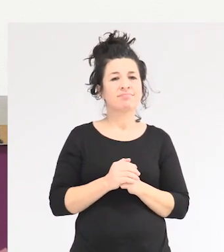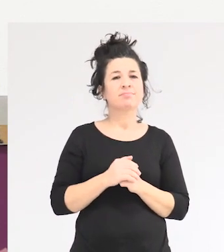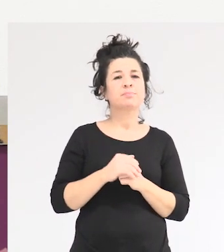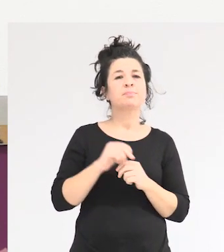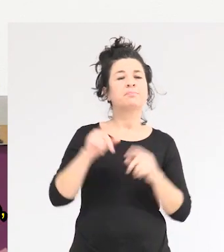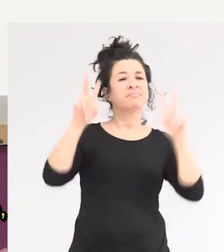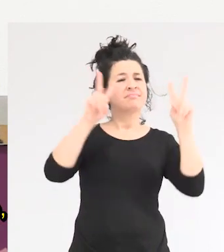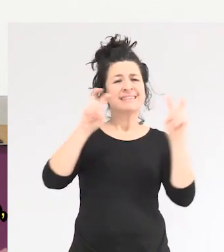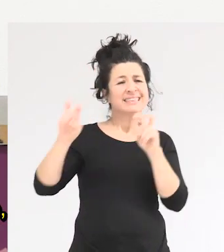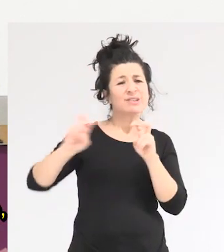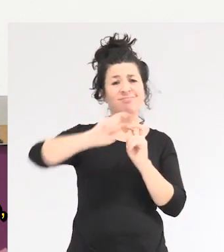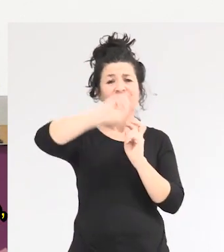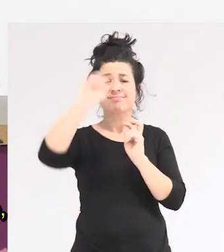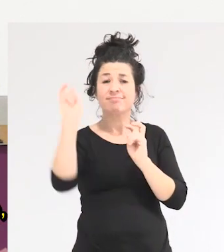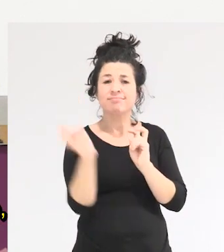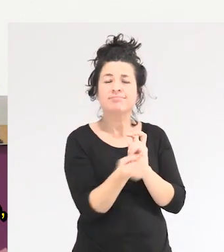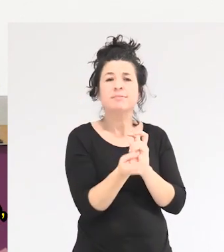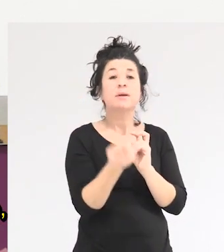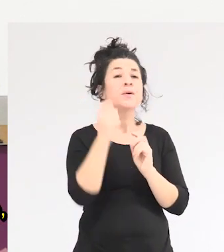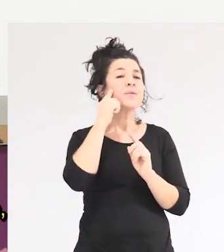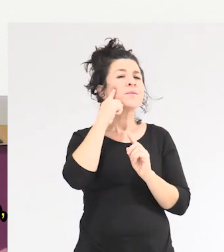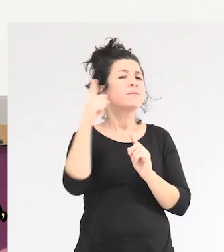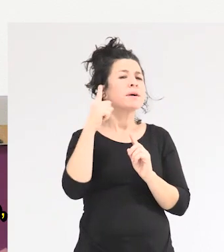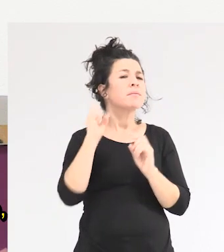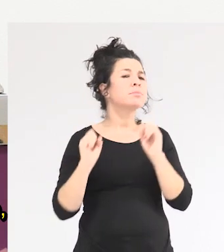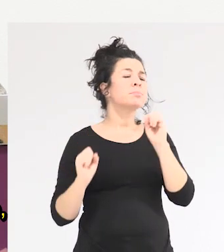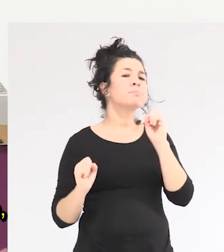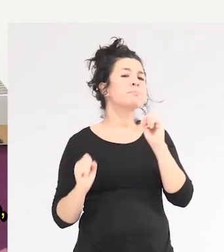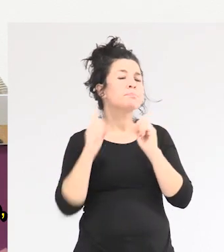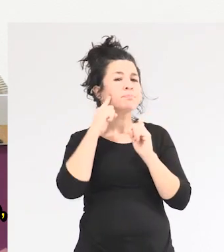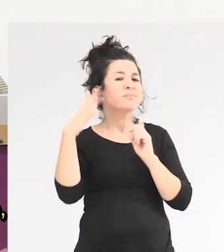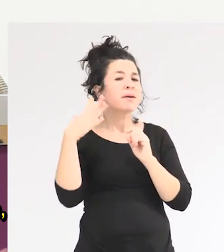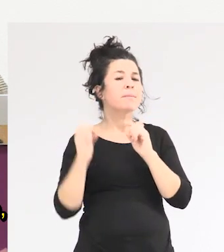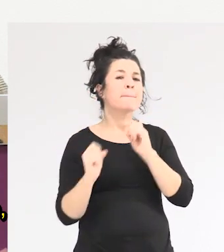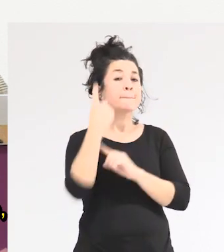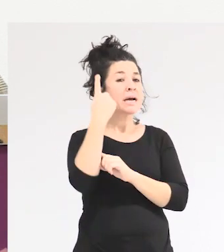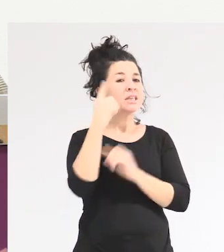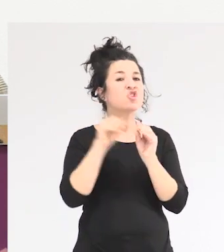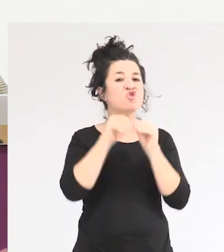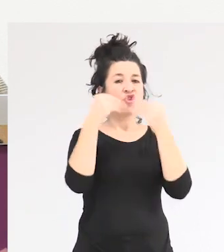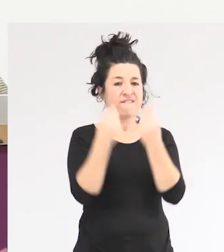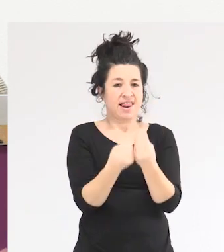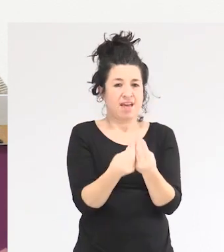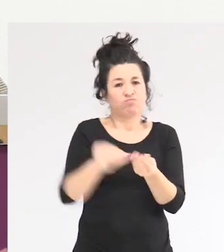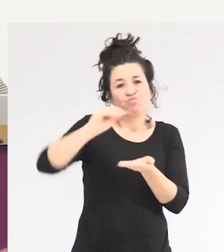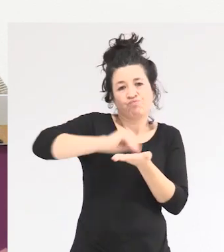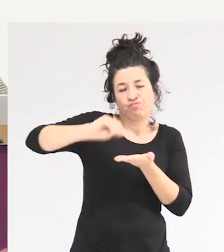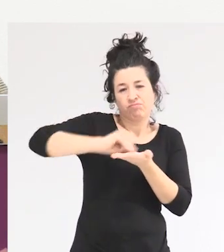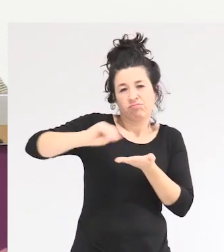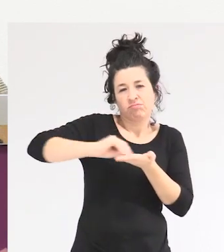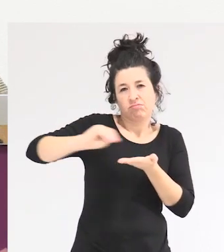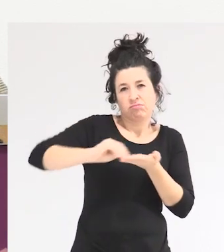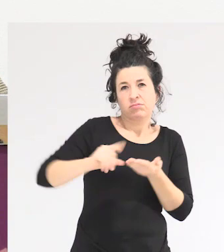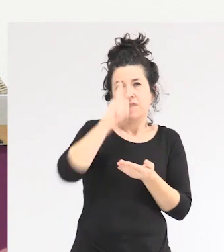Problemak, baina, bueno, ezagunago da batez ere nobelak idatzi dituelako. Idatzi